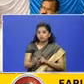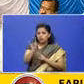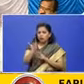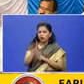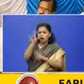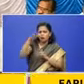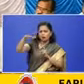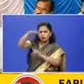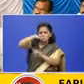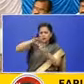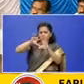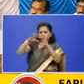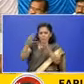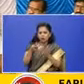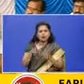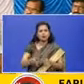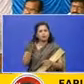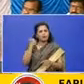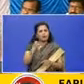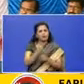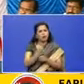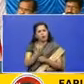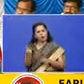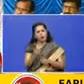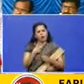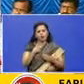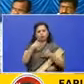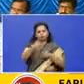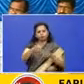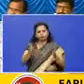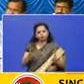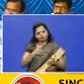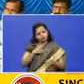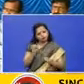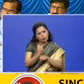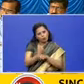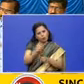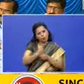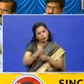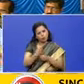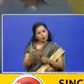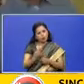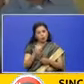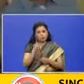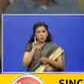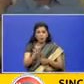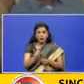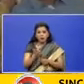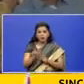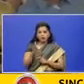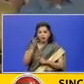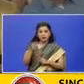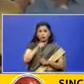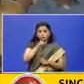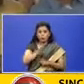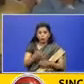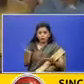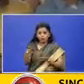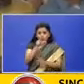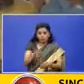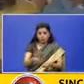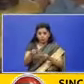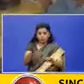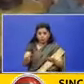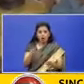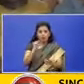सरकारी व्यवस्थाओं के दायरे में ही सिमटा हुआ था। जब ये स्पेस सेक्टर भारत के युवाओं के लिए, भारत के